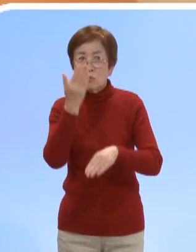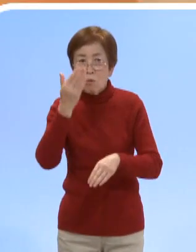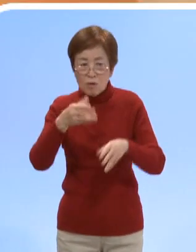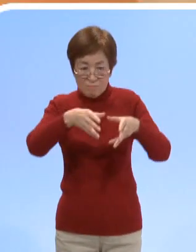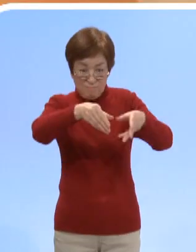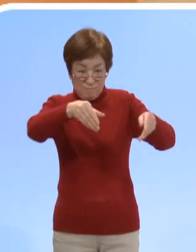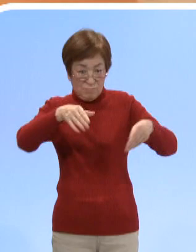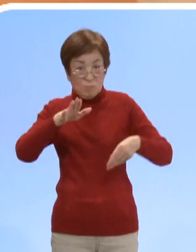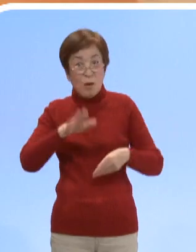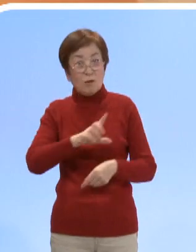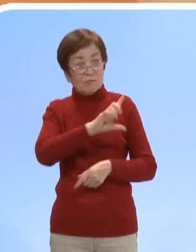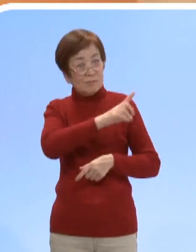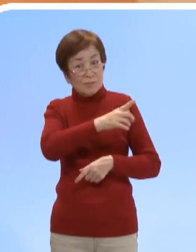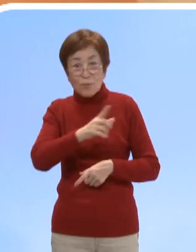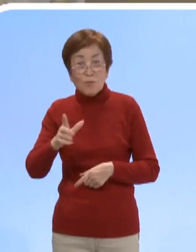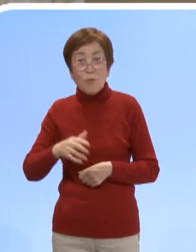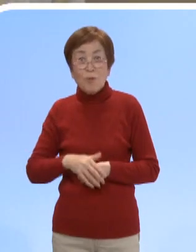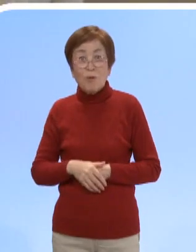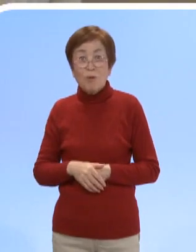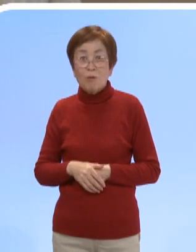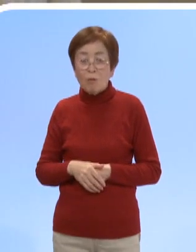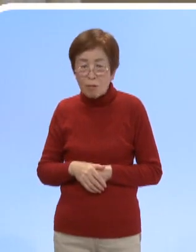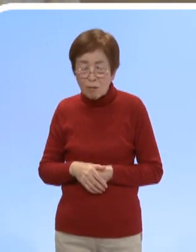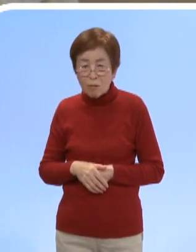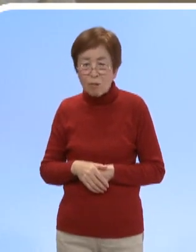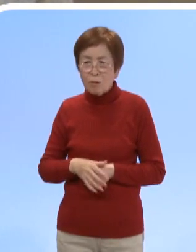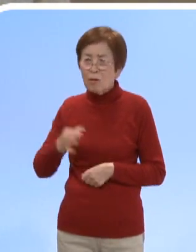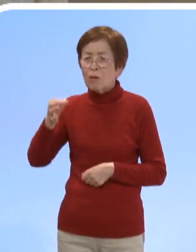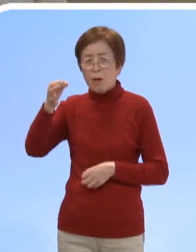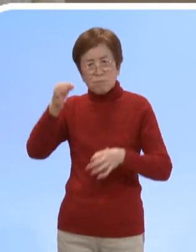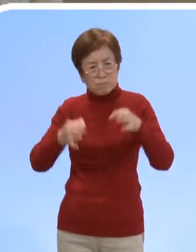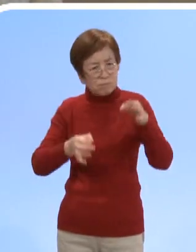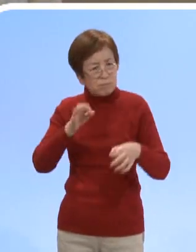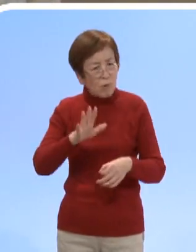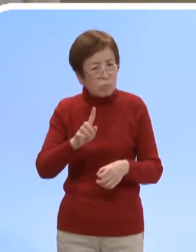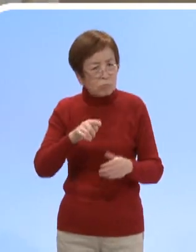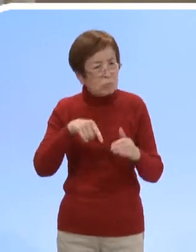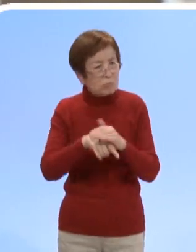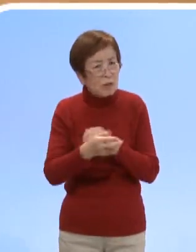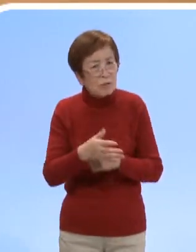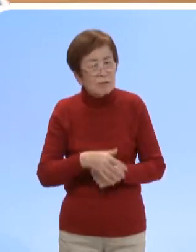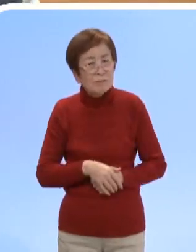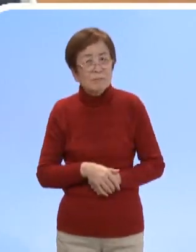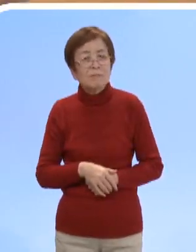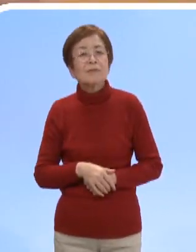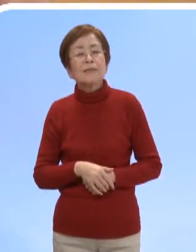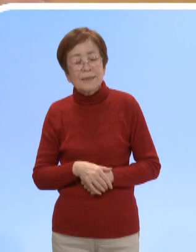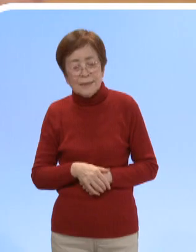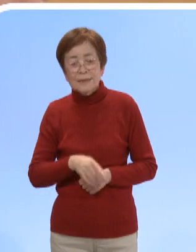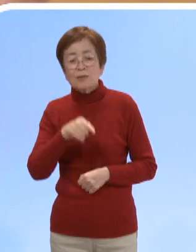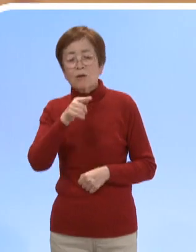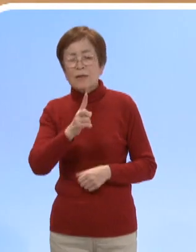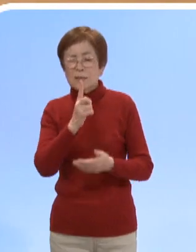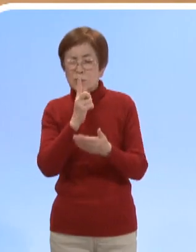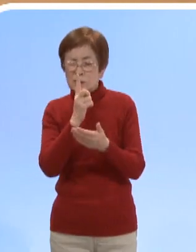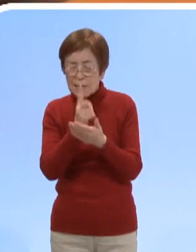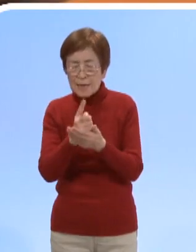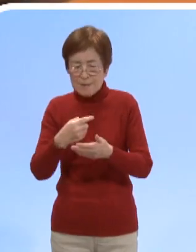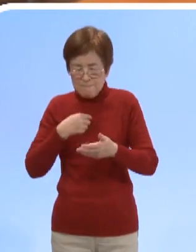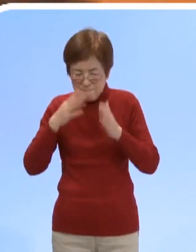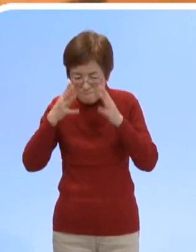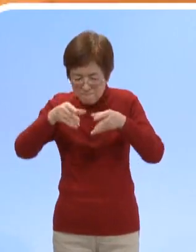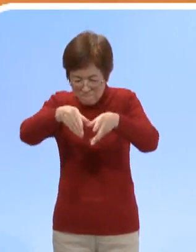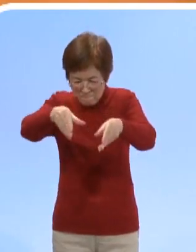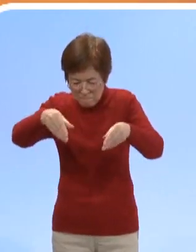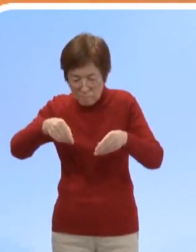ものまで様々。 いろいろ値段の差があるんですけど、これは何なんですか？ お得中のものと、それから量